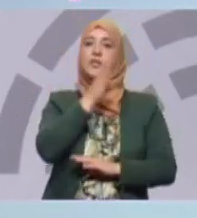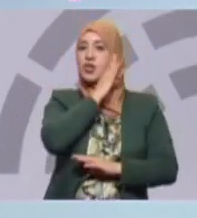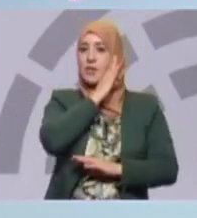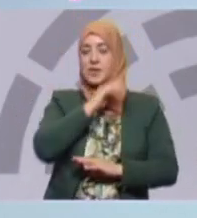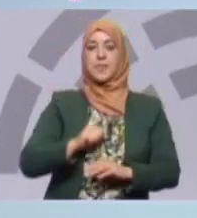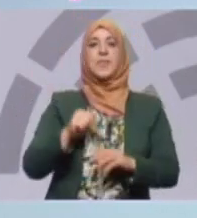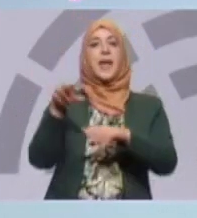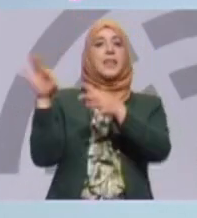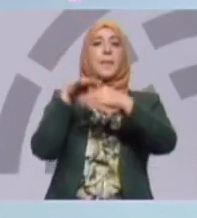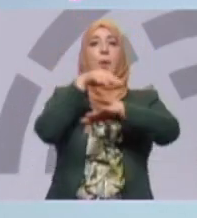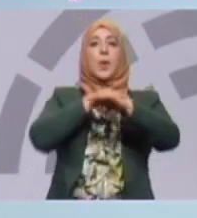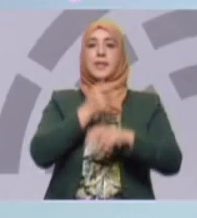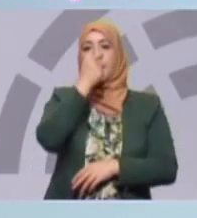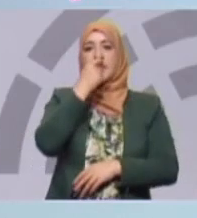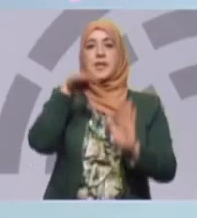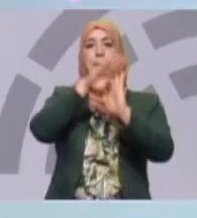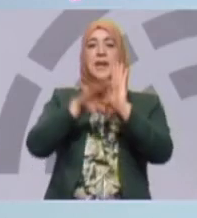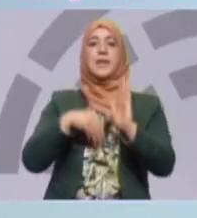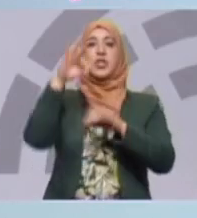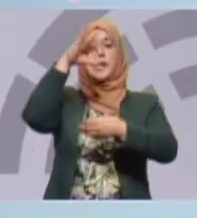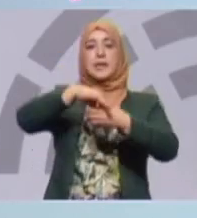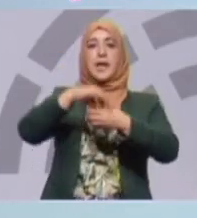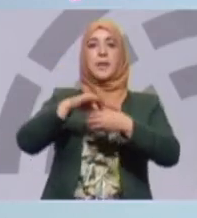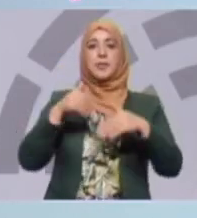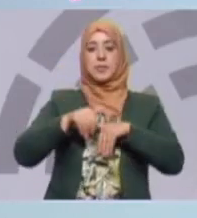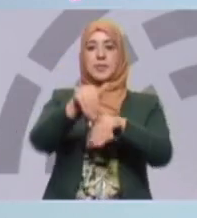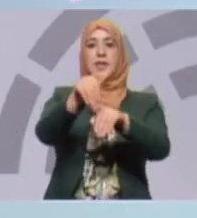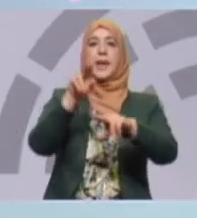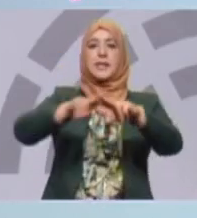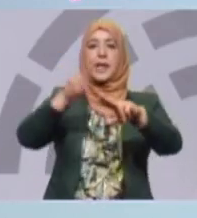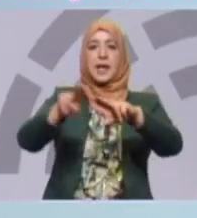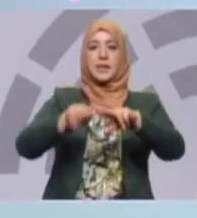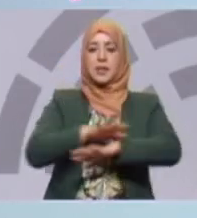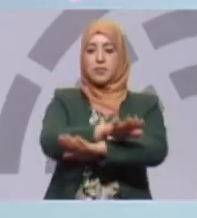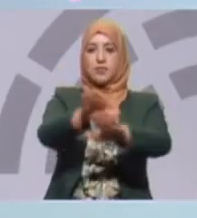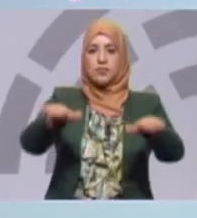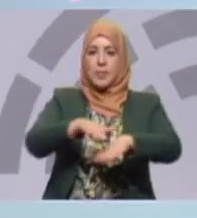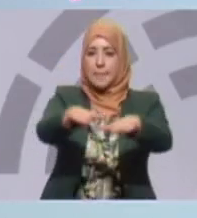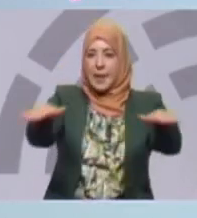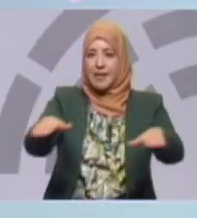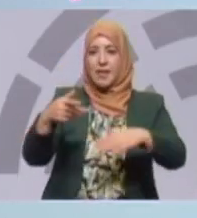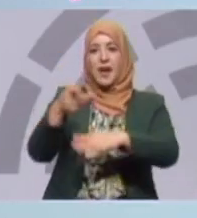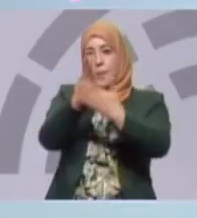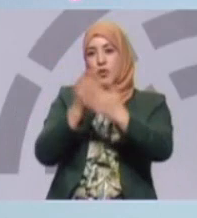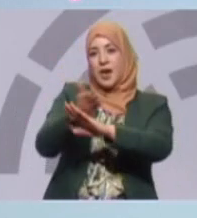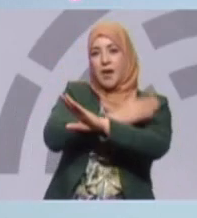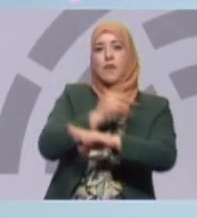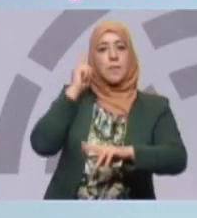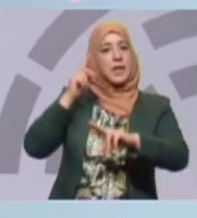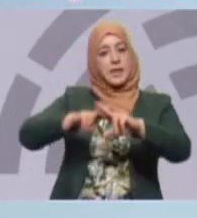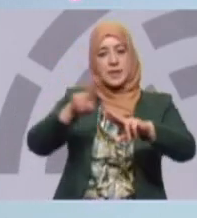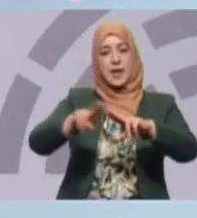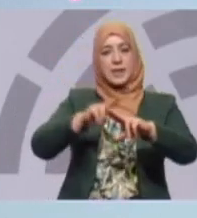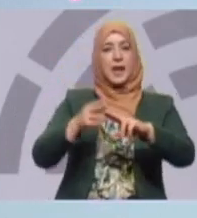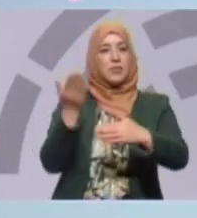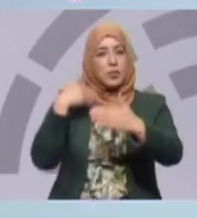بقالطه السيده لم تبحر برنامج الانتخابي يتمثل في استكمال استصلاح شريط المونستر اللي توقف منذ سنه 2017 في